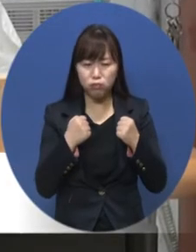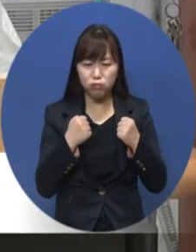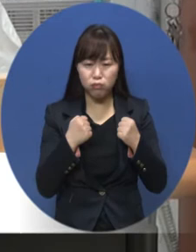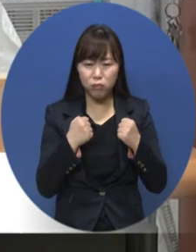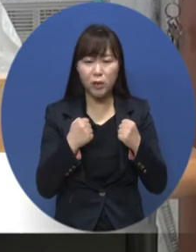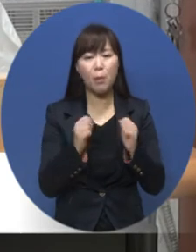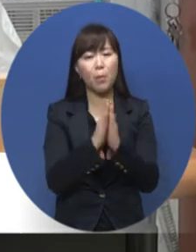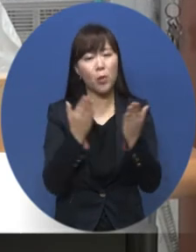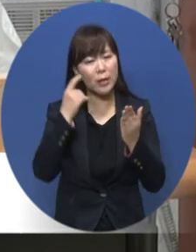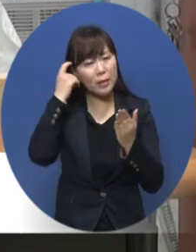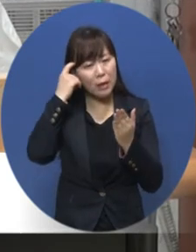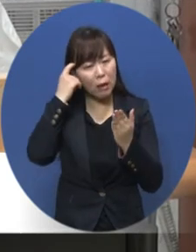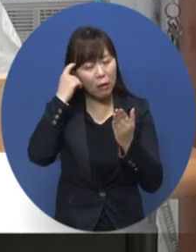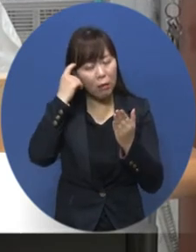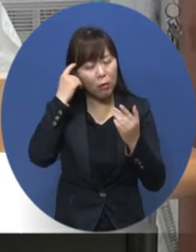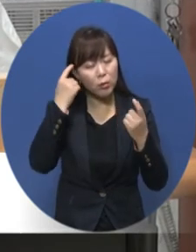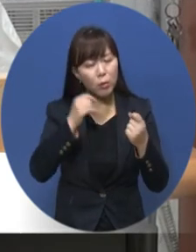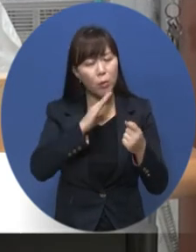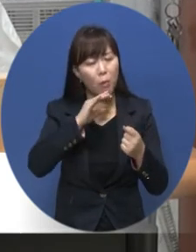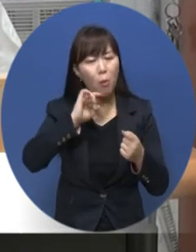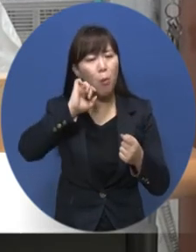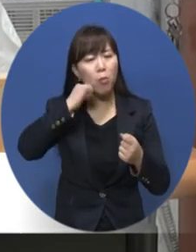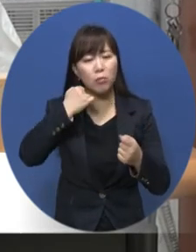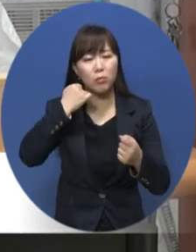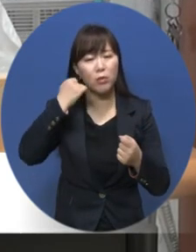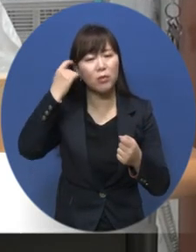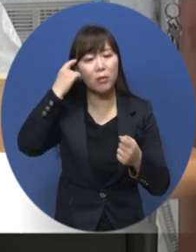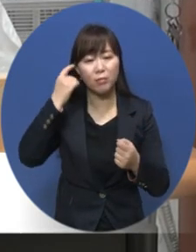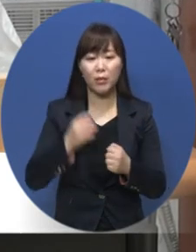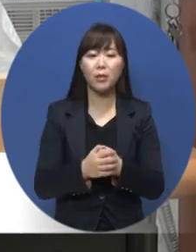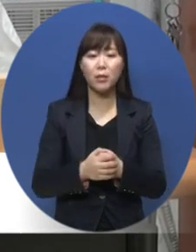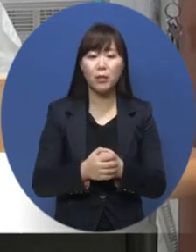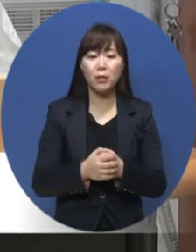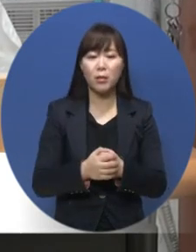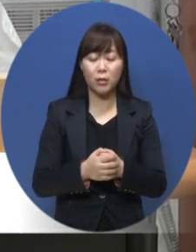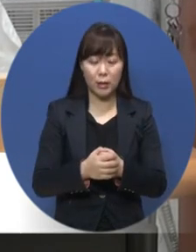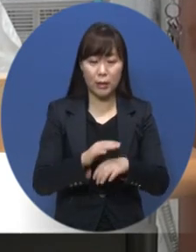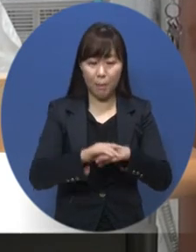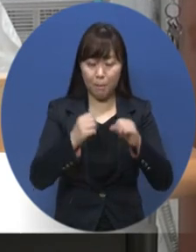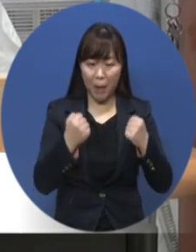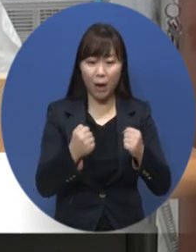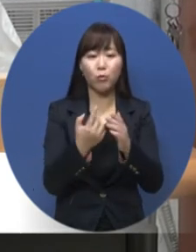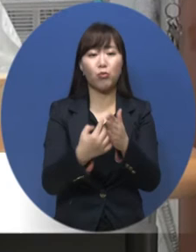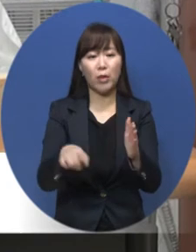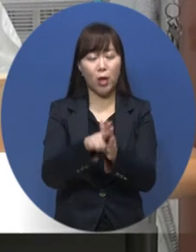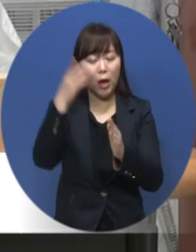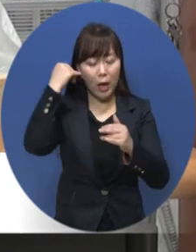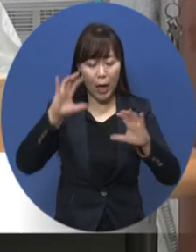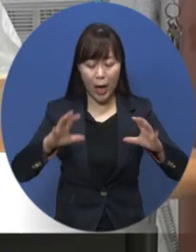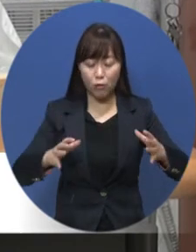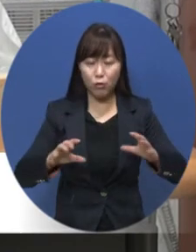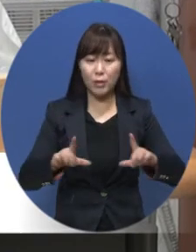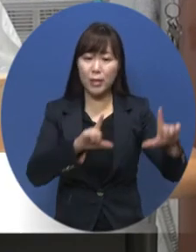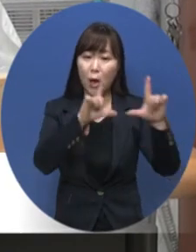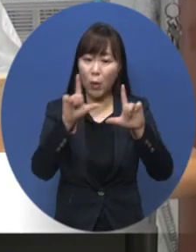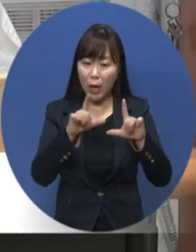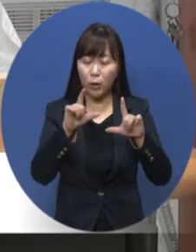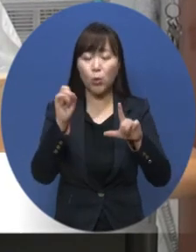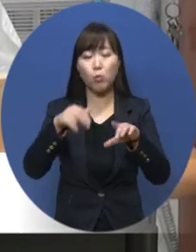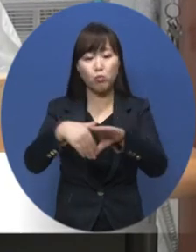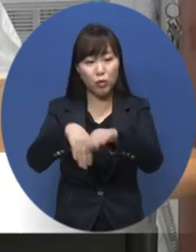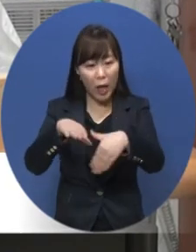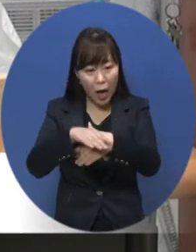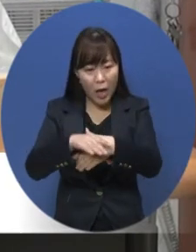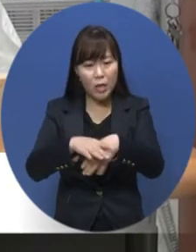본인들이 생각하는 것 만큼 쉽지가 않습니다 여기 정착하기 위해서 한국 생활에 한국 문화의